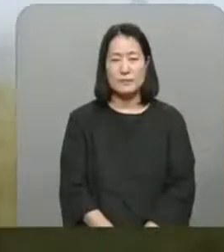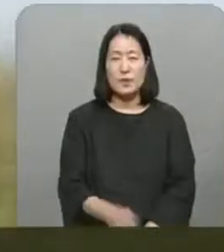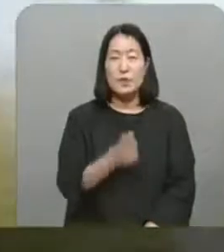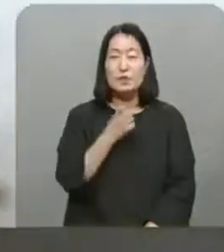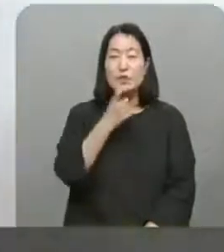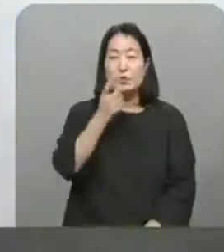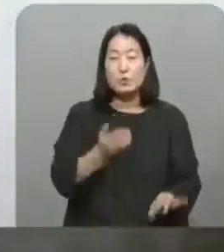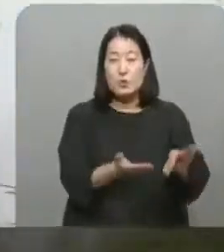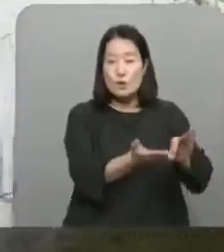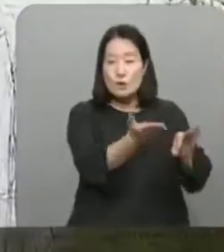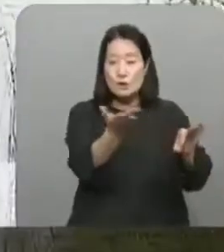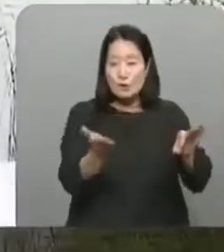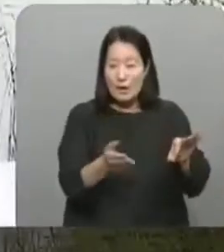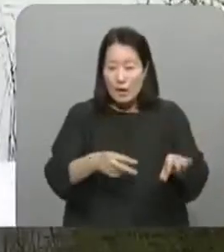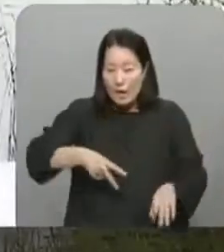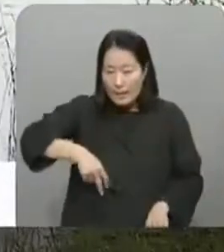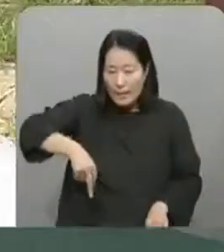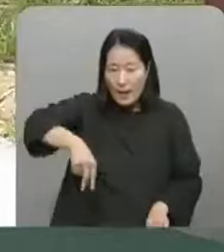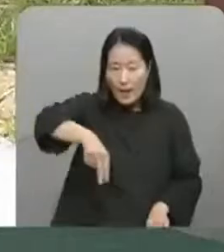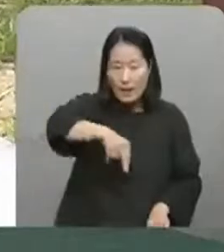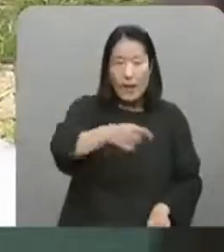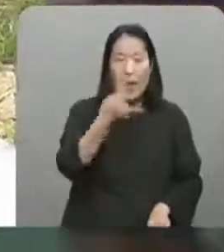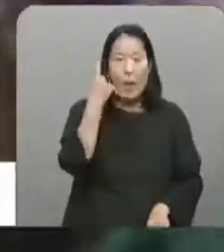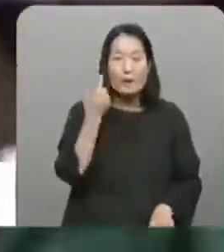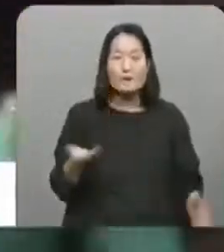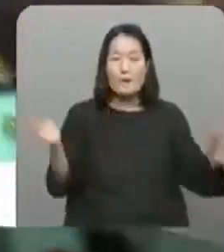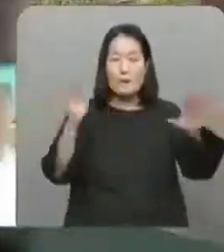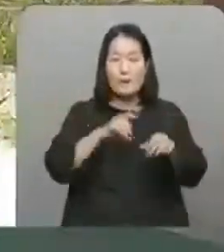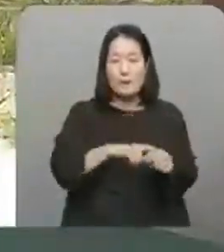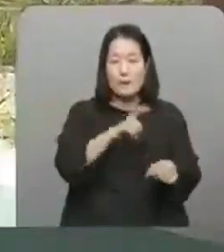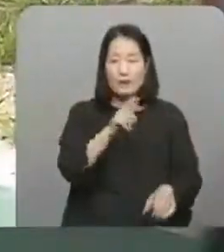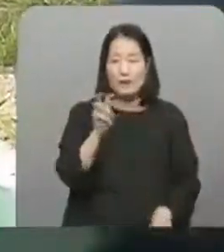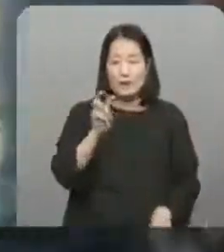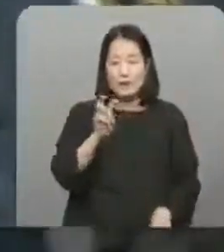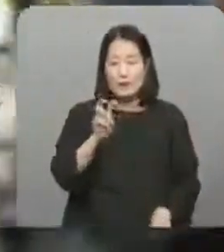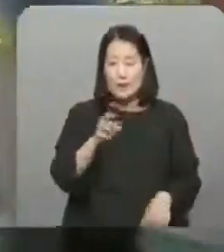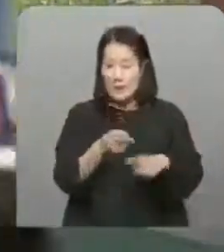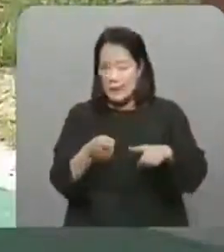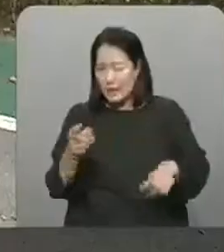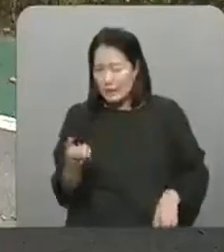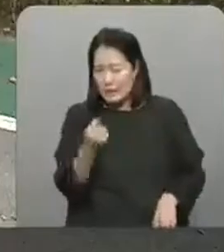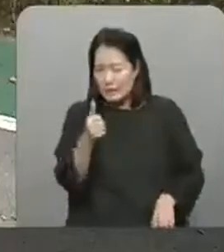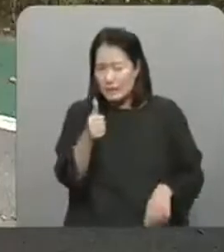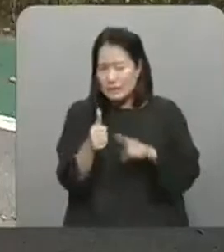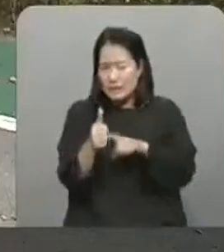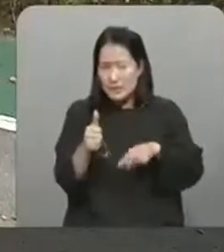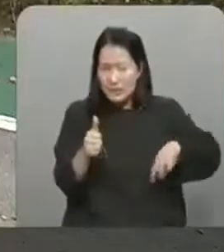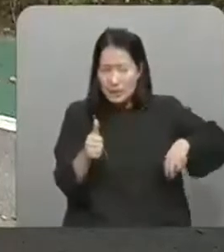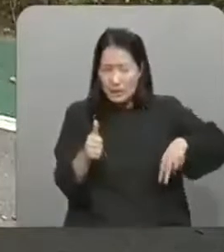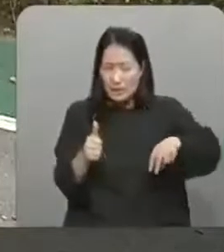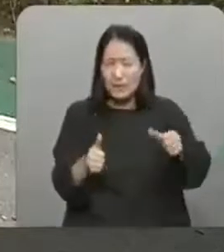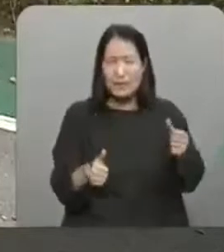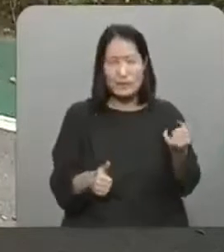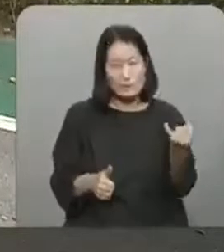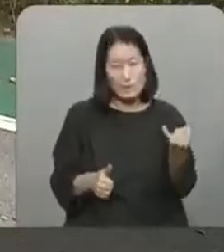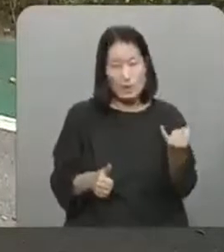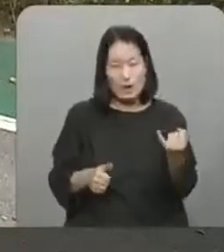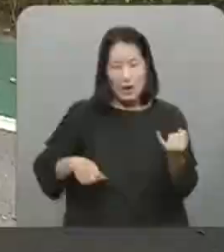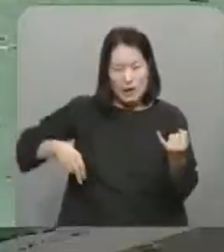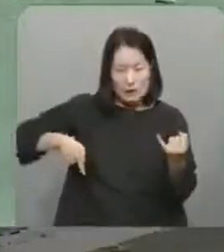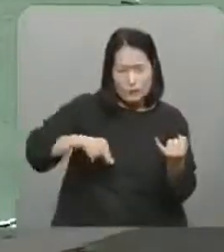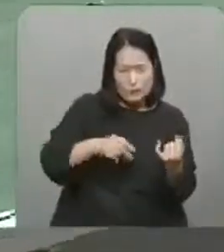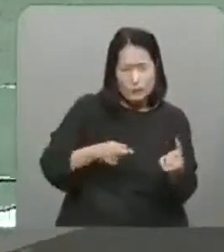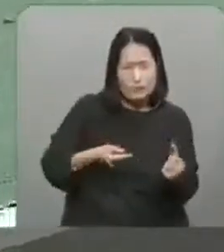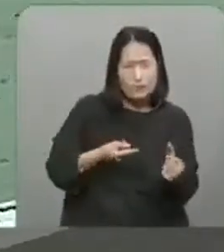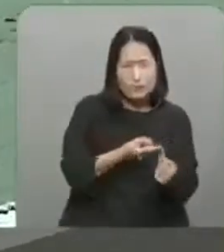속초 영랑호 주변 산책로입니다. 어젯밤 11시 반쯤 흉기를 든 한 남성이 산책을 즐기던 20대 남녀를 향해